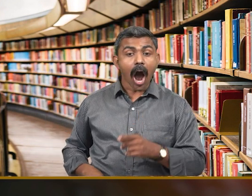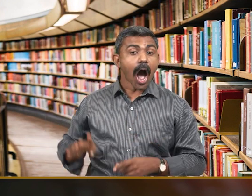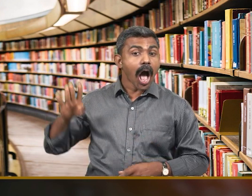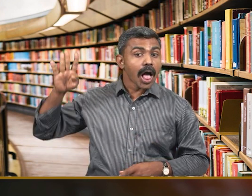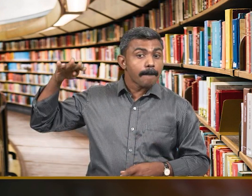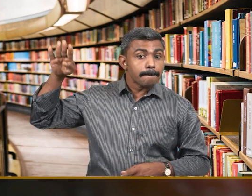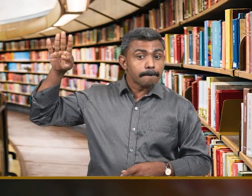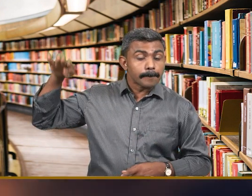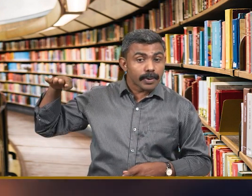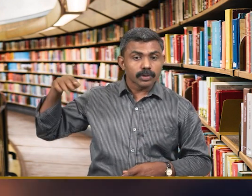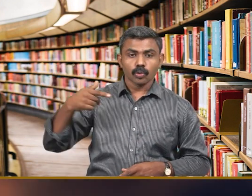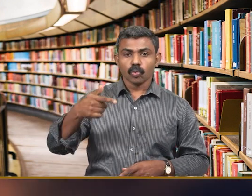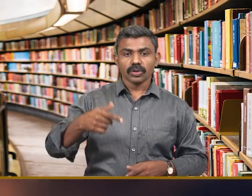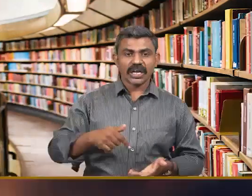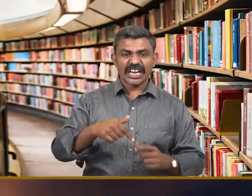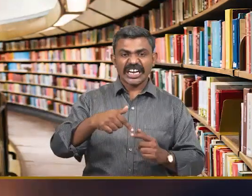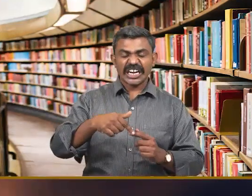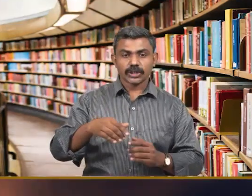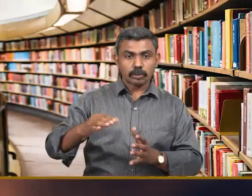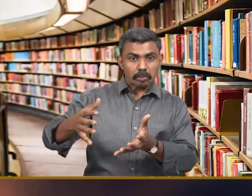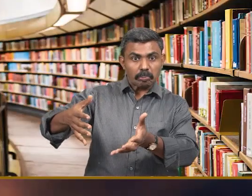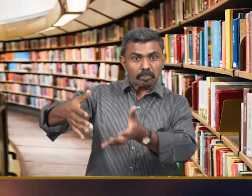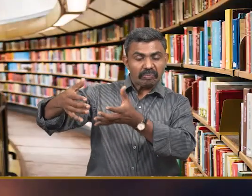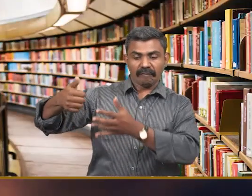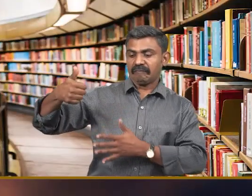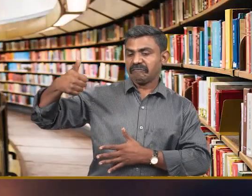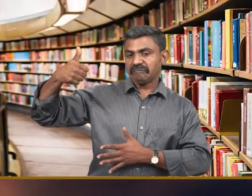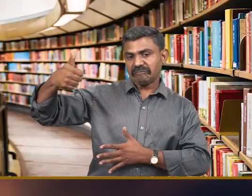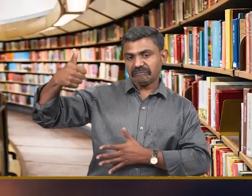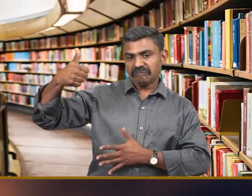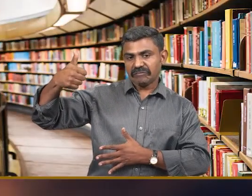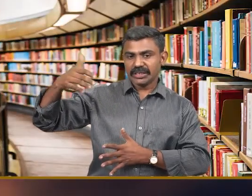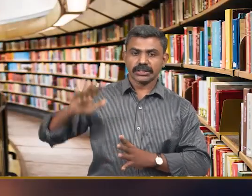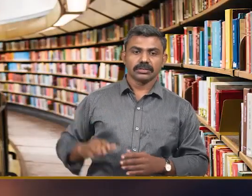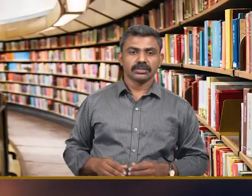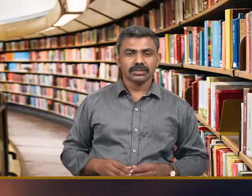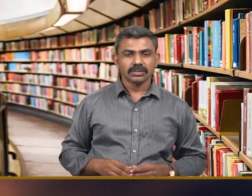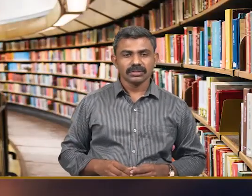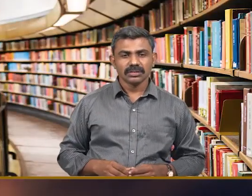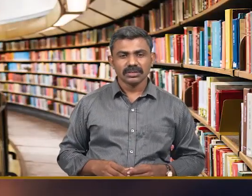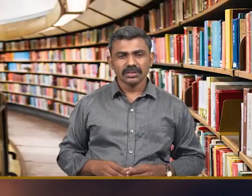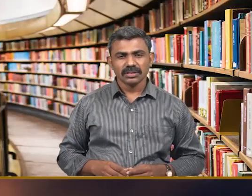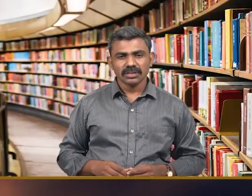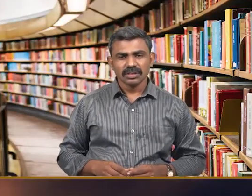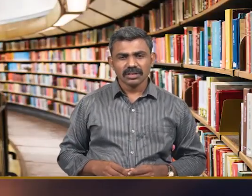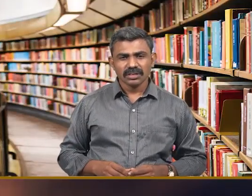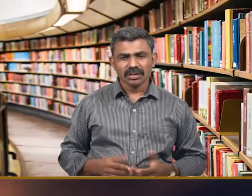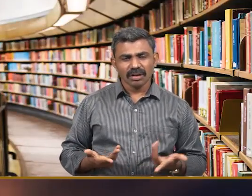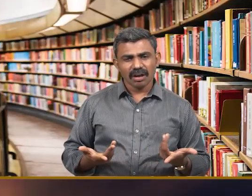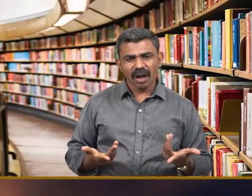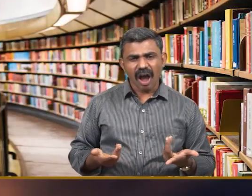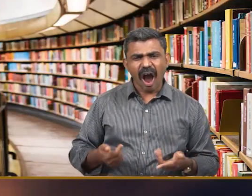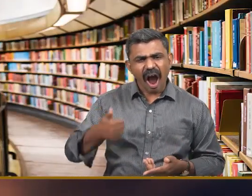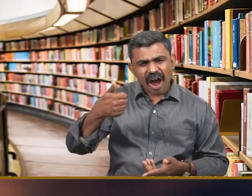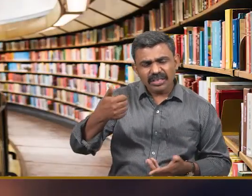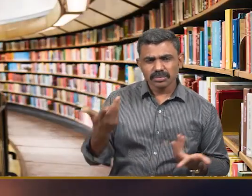தேர்தல் நடத்துது. அதில் பார்த்தீங்கன்னா ஒரு மூணில் ஒரு பங்கு இடத்த பெறுறாங்க. ஆனால் வந்து இந்த வந்து இப்போ அந்த டயத்தில் சோசியலிஸ்ட் கட்சிகள் ஆட்சி